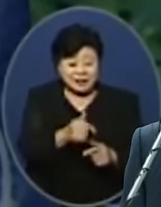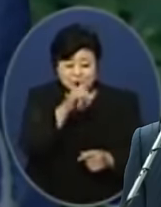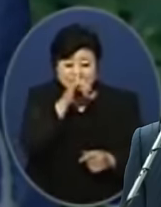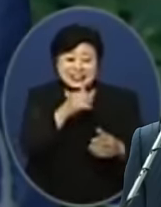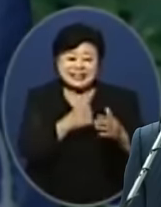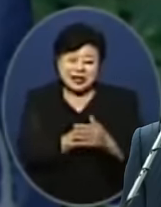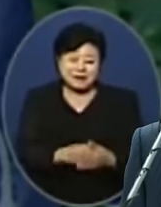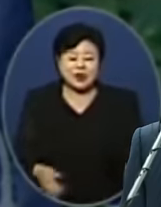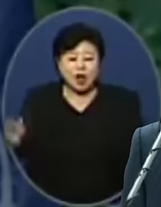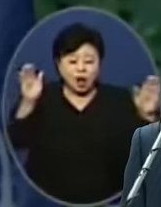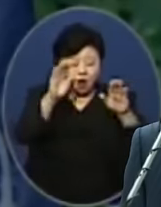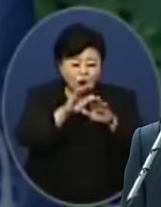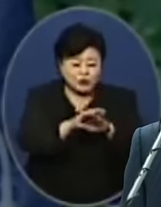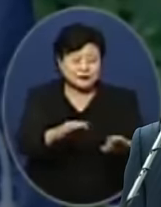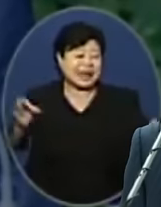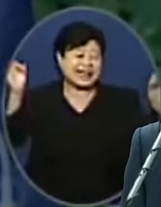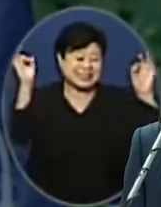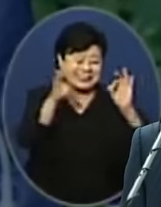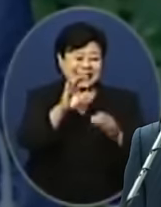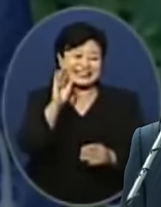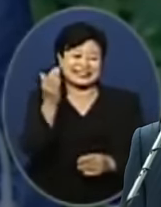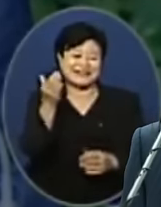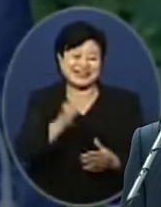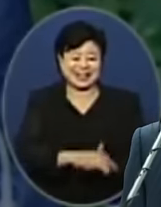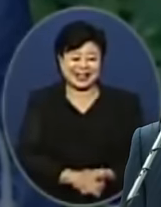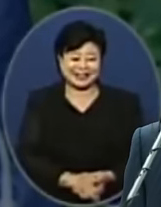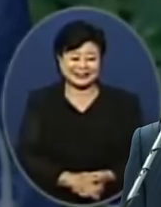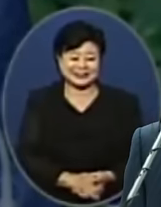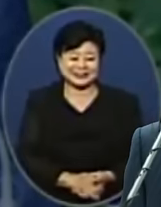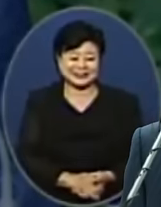때문에 어두움은 다 사라져버리고 마는 것입니다.